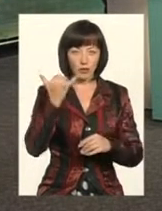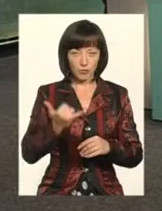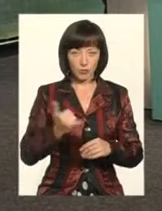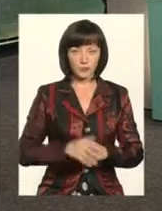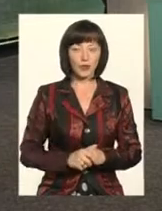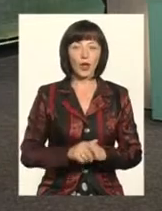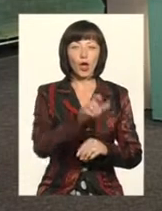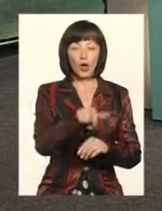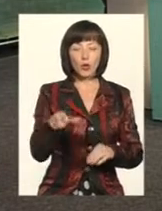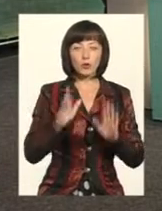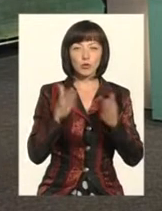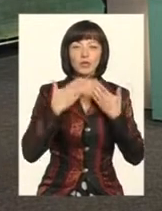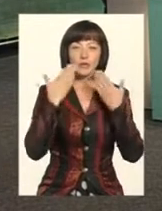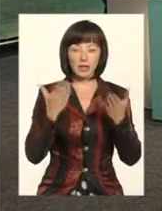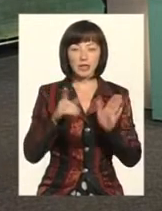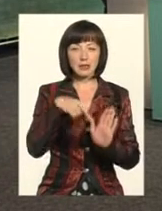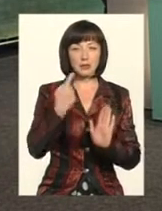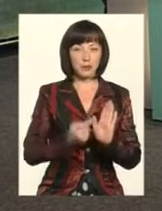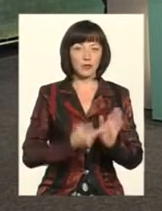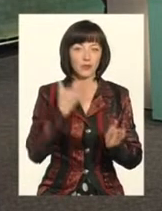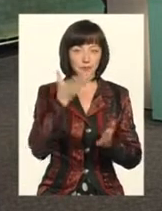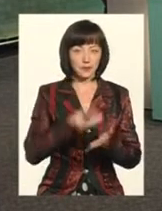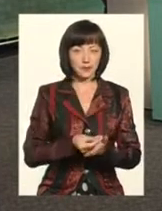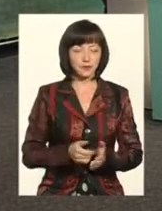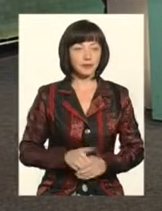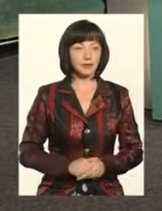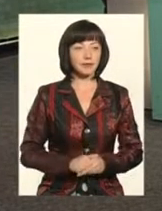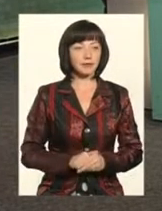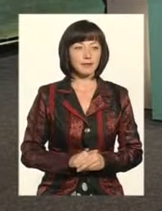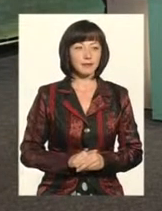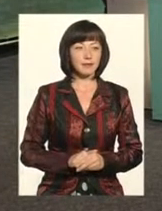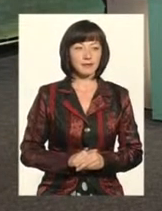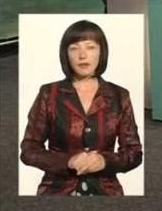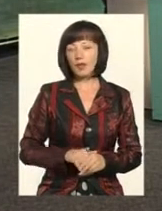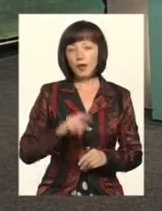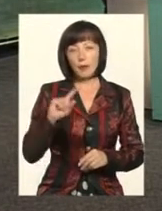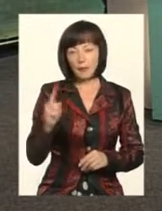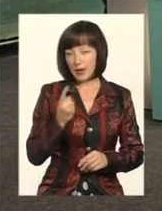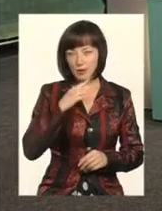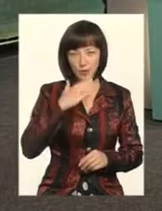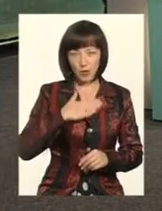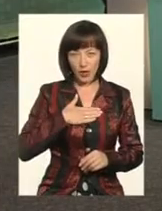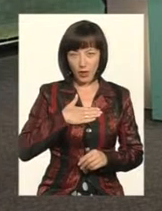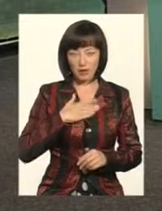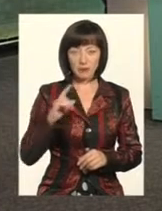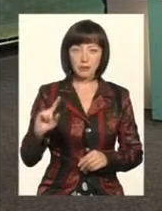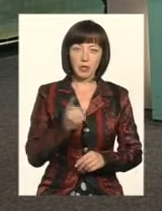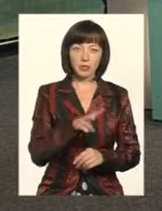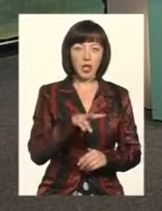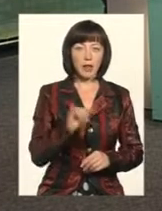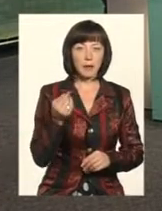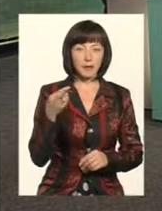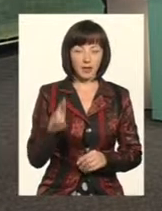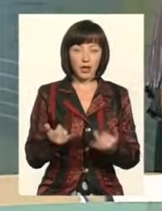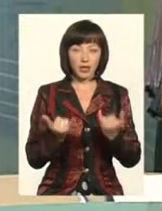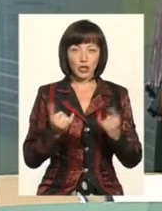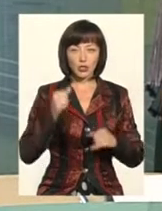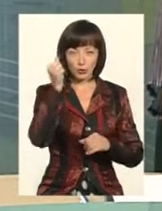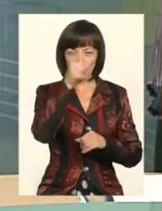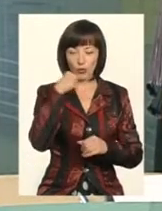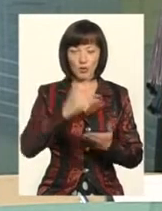будуть звертатися і ставити свої запитання. А перше моє стосується того, що от, власне, з 1 липня нинішнього